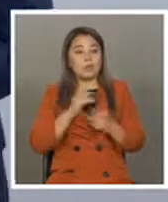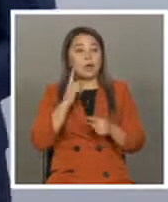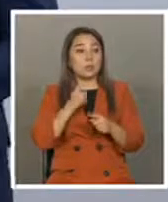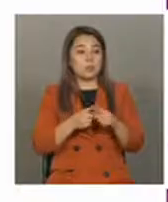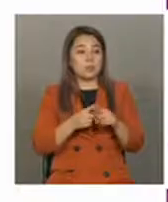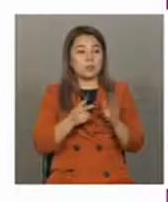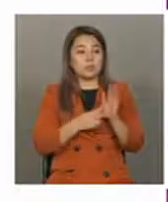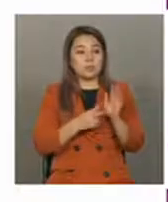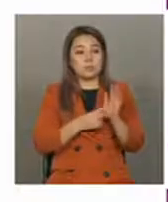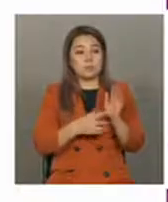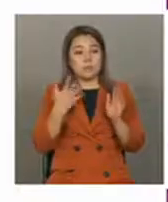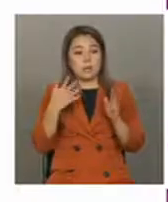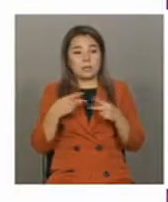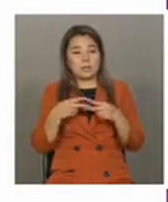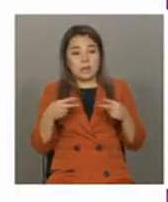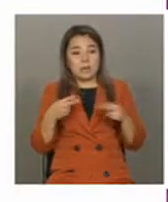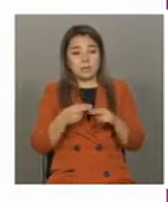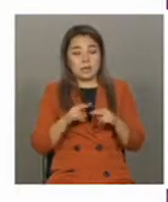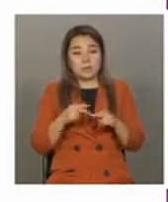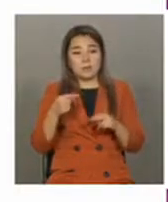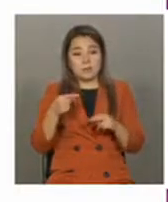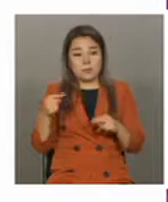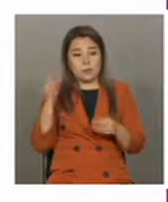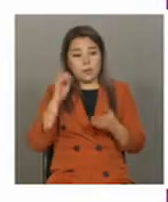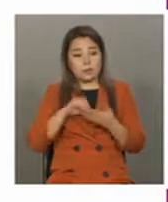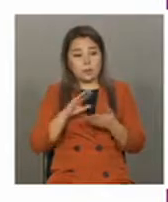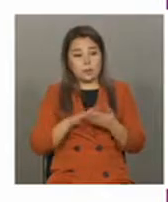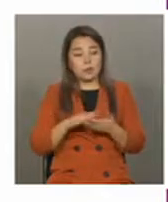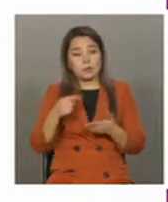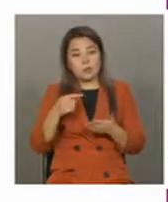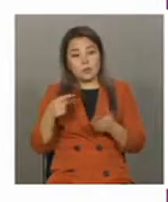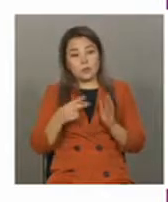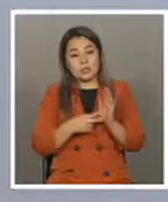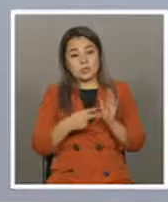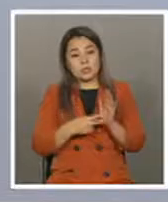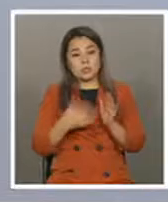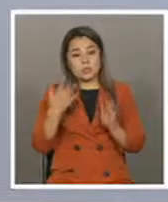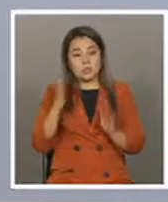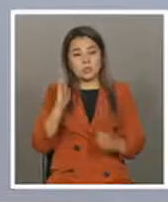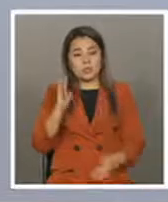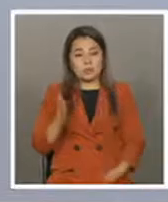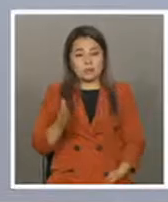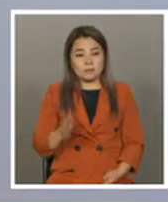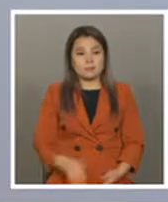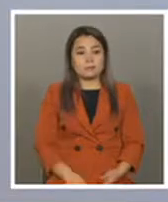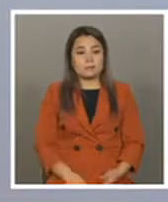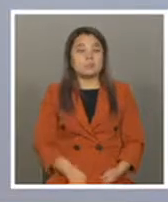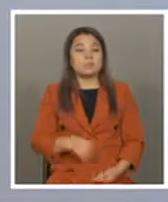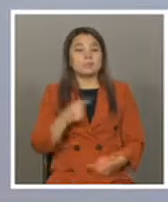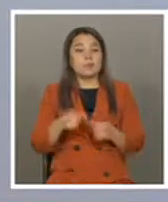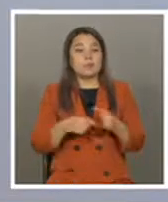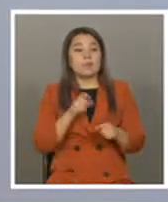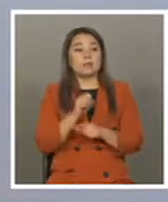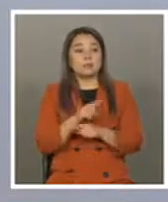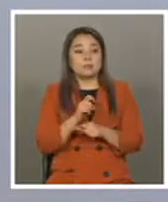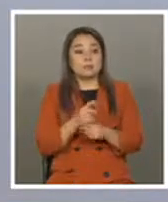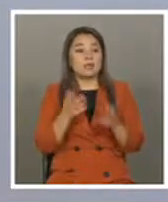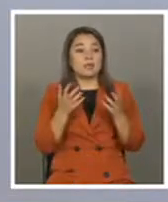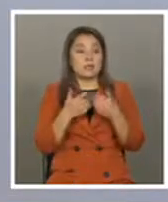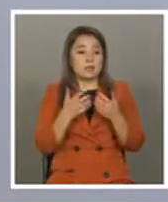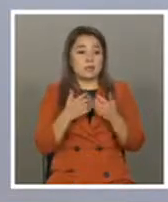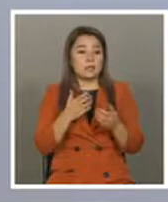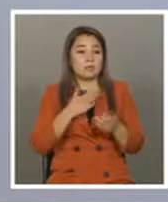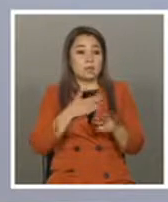75-ке тең екен, ал алдындағы минус таңбасымен минус 75 шығады. Келесі тапсырма, есептеңіз,